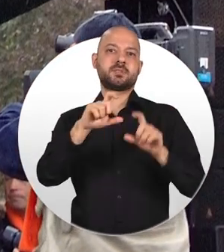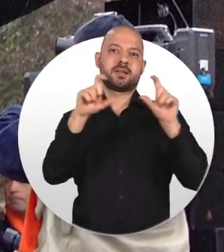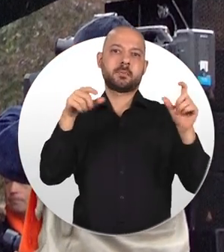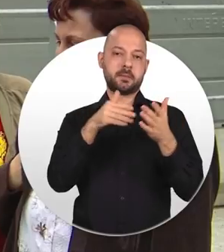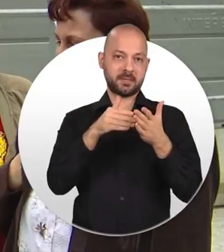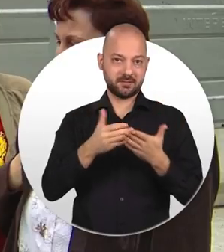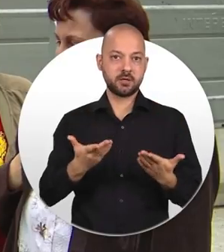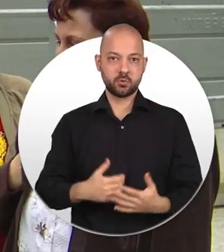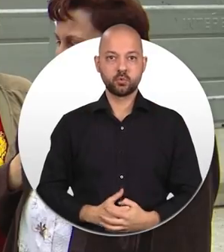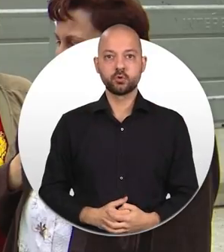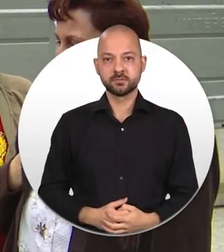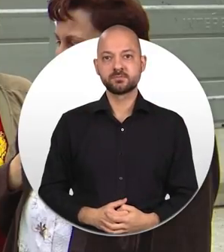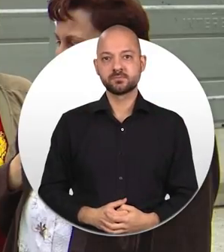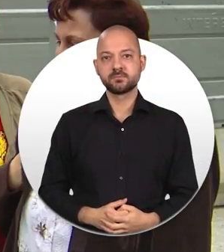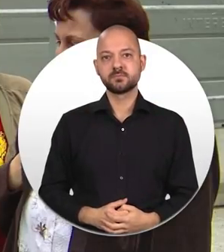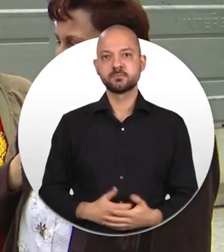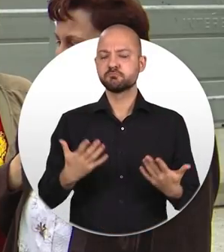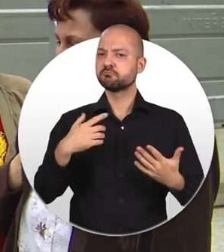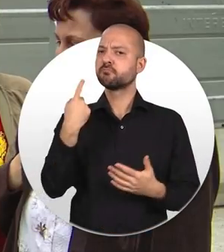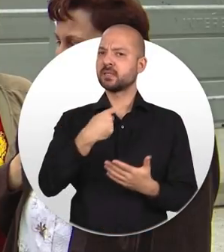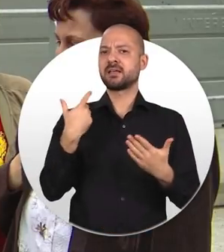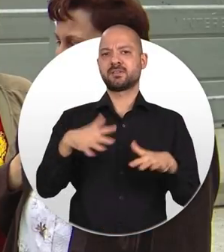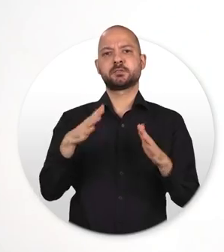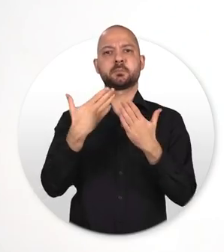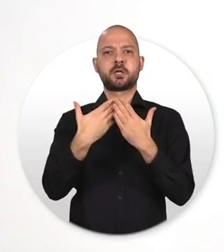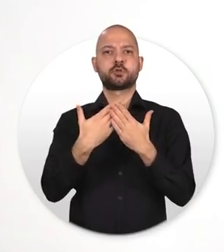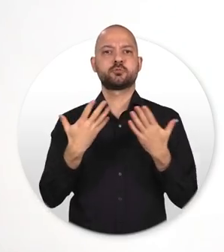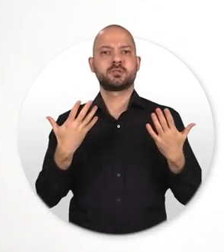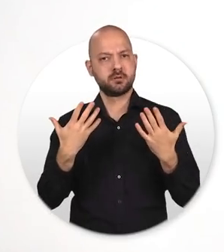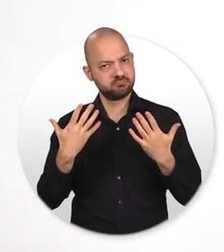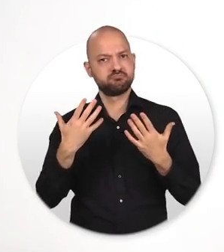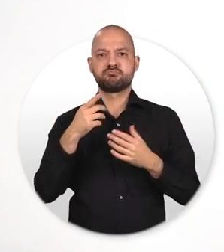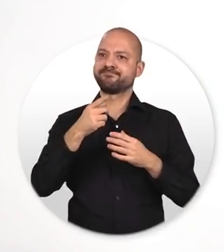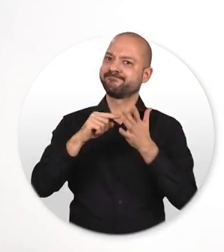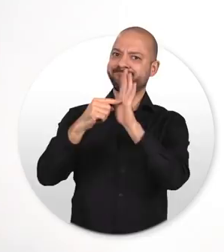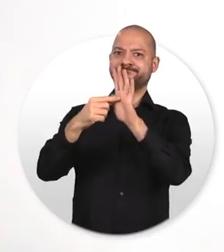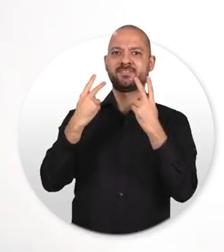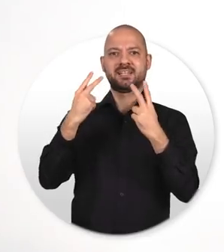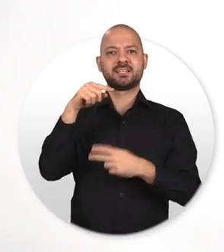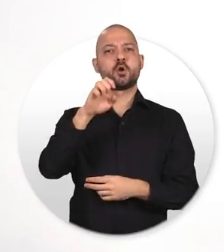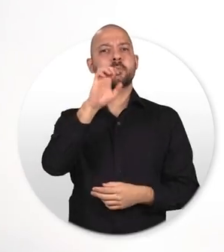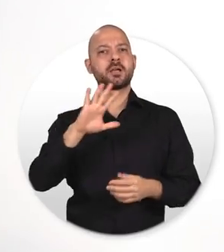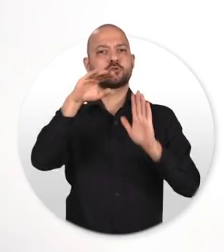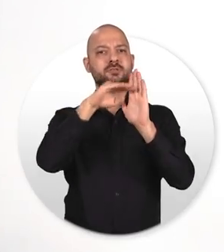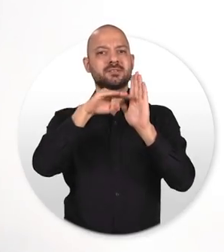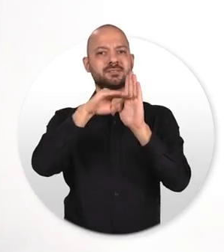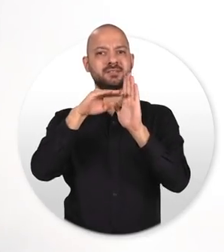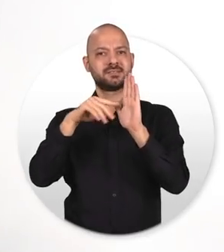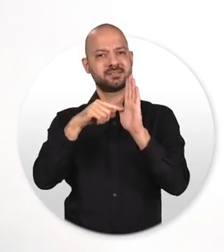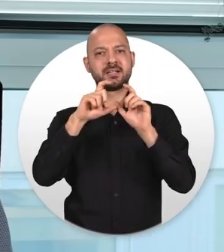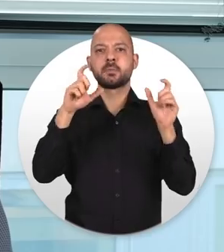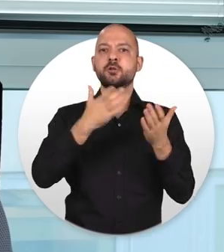Niveau für die Thematik vom Handicap zu sensibilisieren. So haben wir zum Beispiel auf Wichtigkeit vom neuen